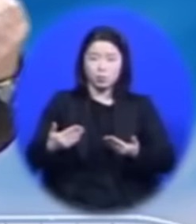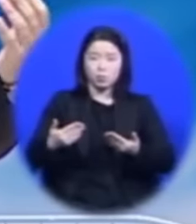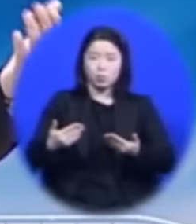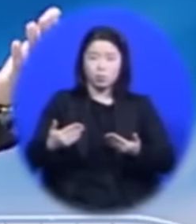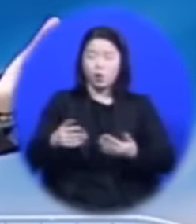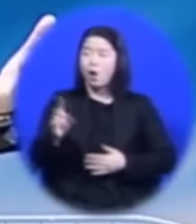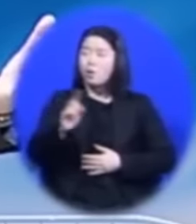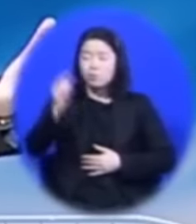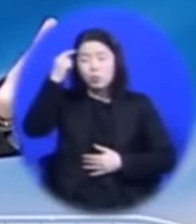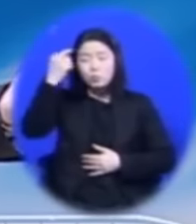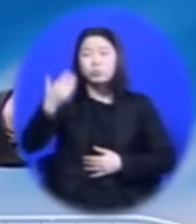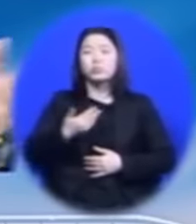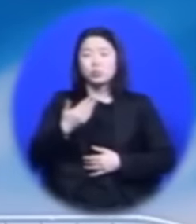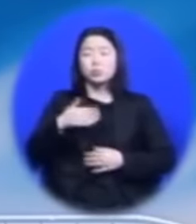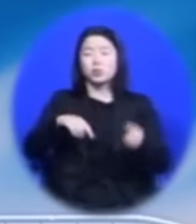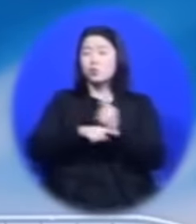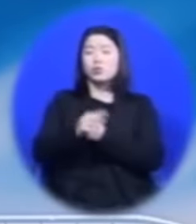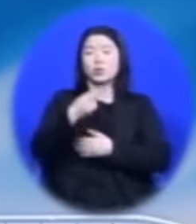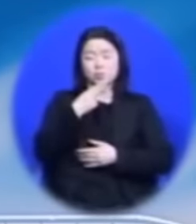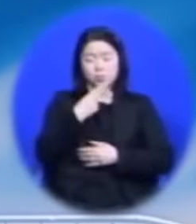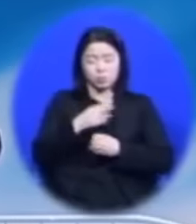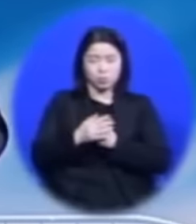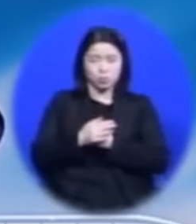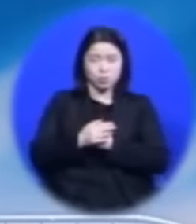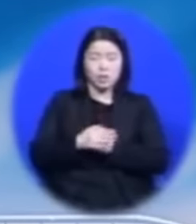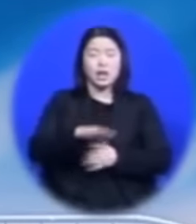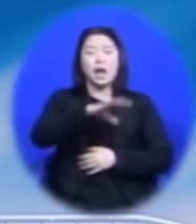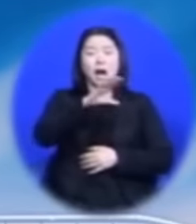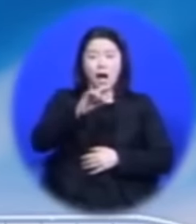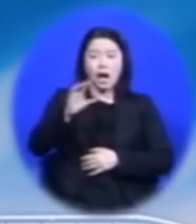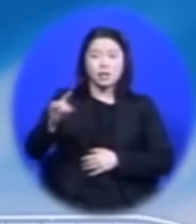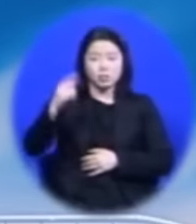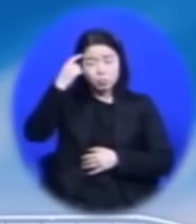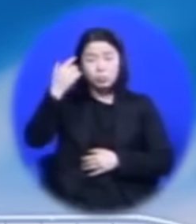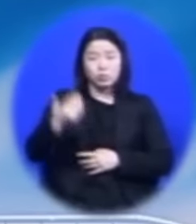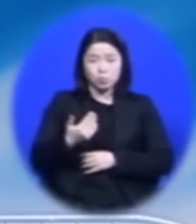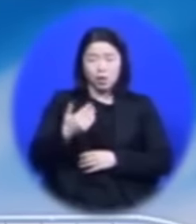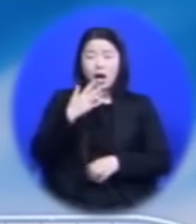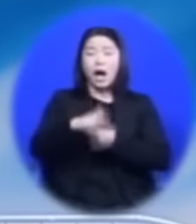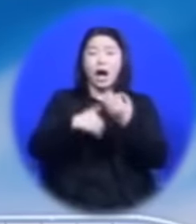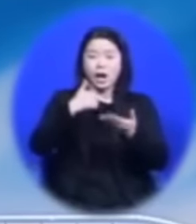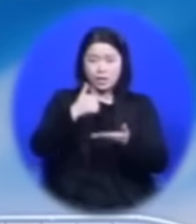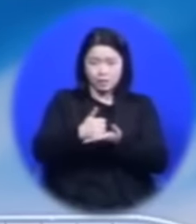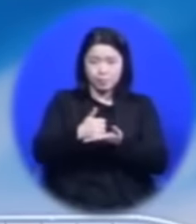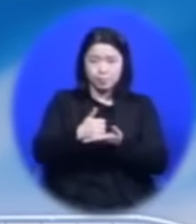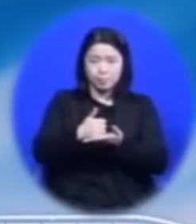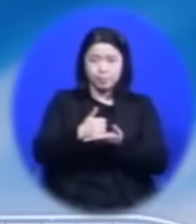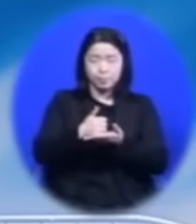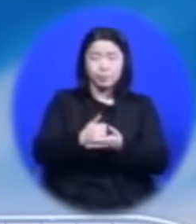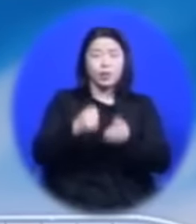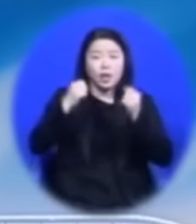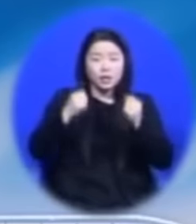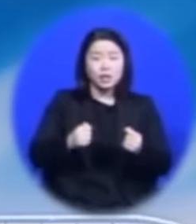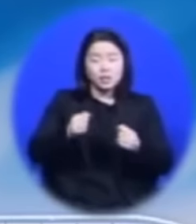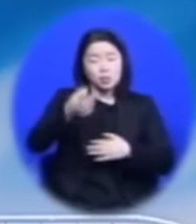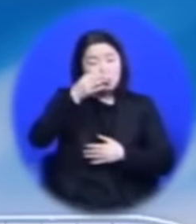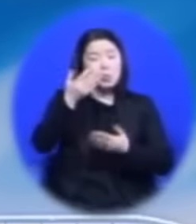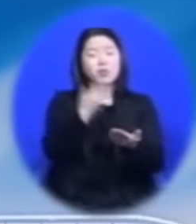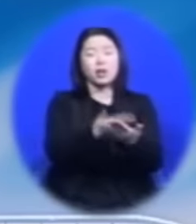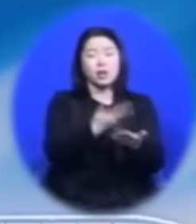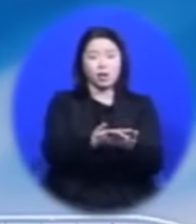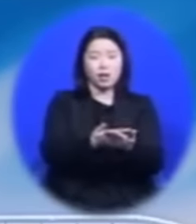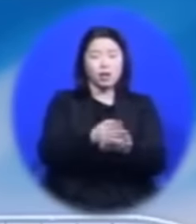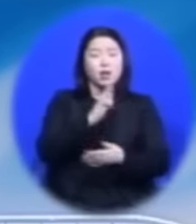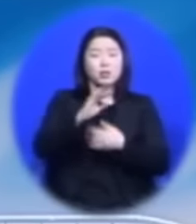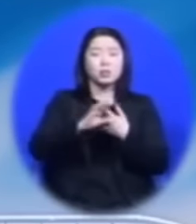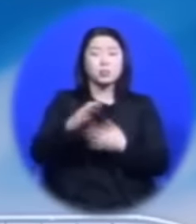뭐가 물어볼 게 뭐가 있겠어요? 이따금 물어보기는 해요. 하나님 계신 거 보여달라 그러면